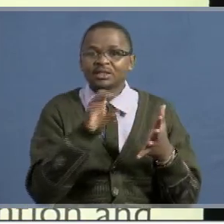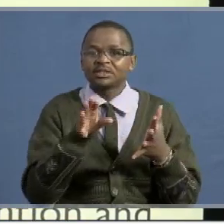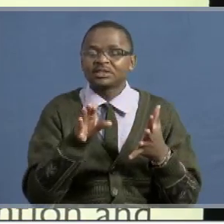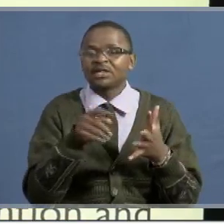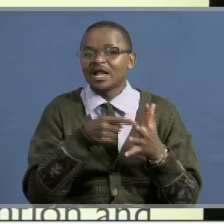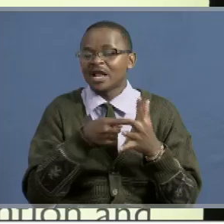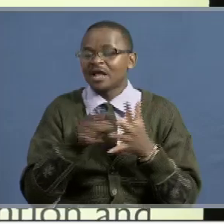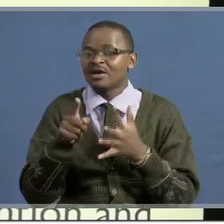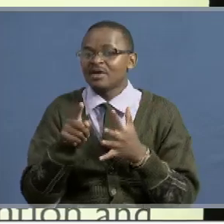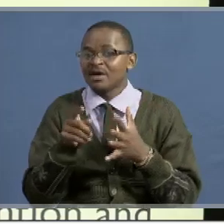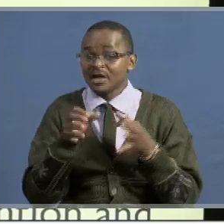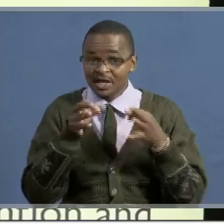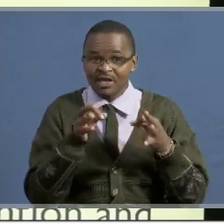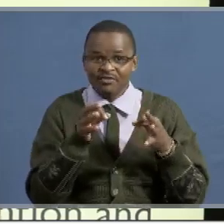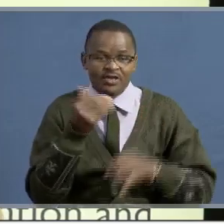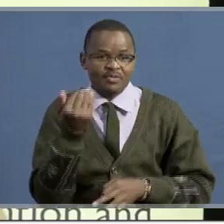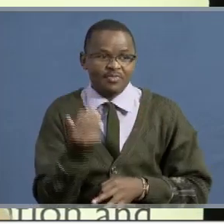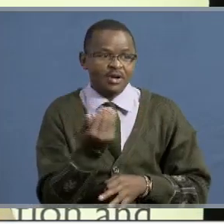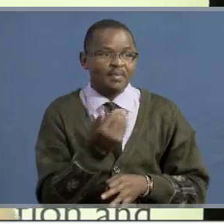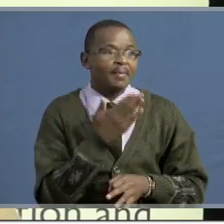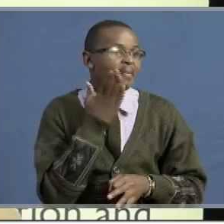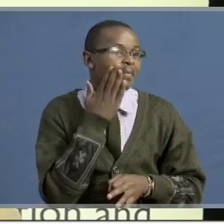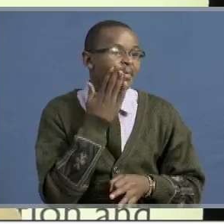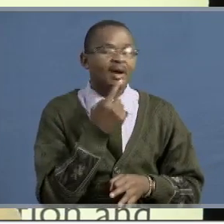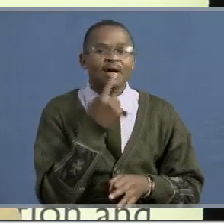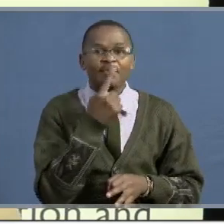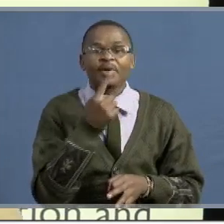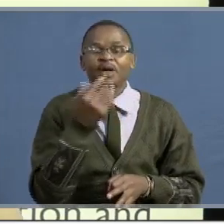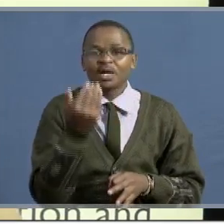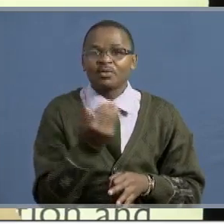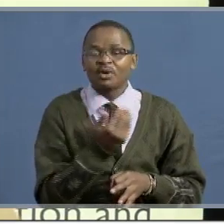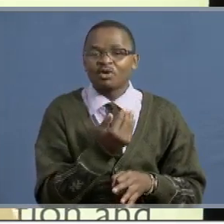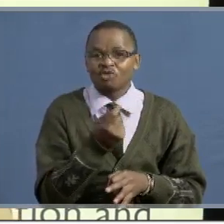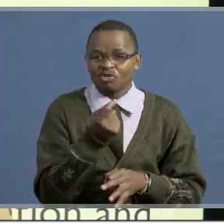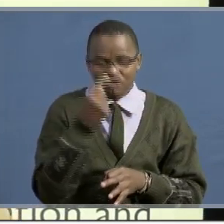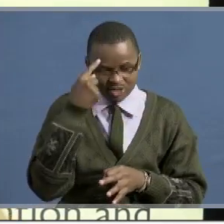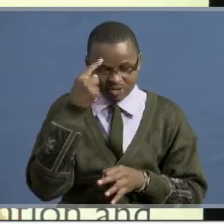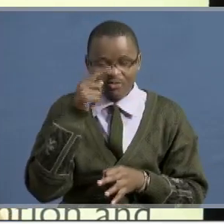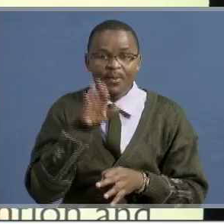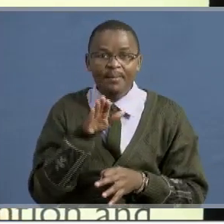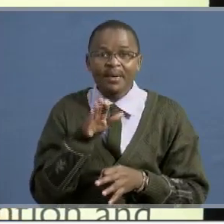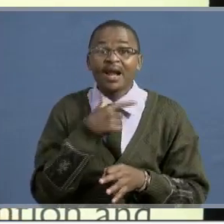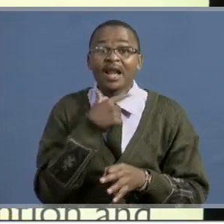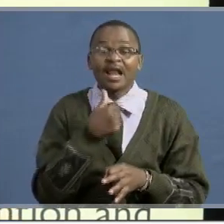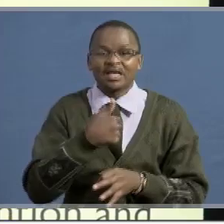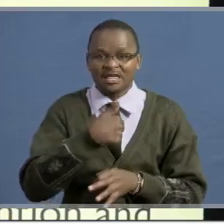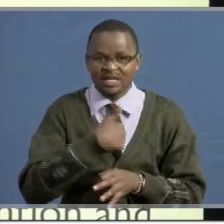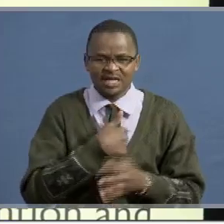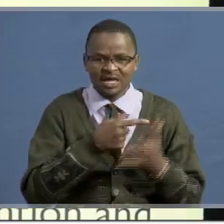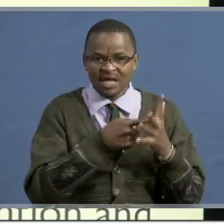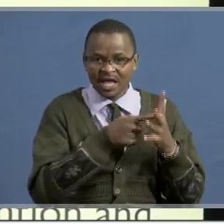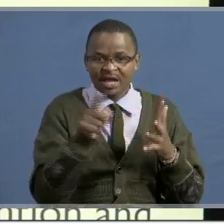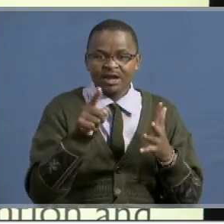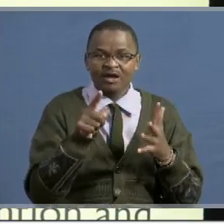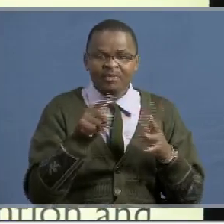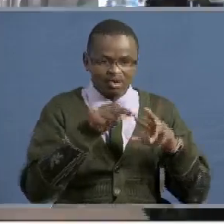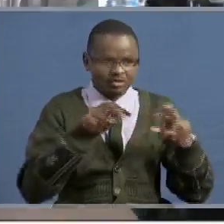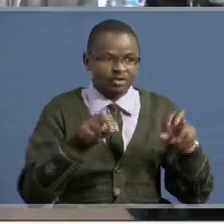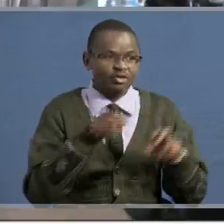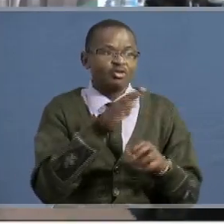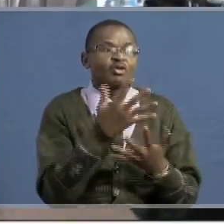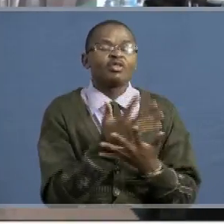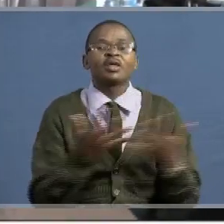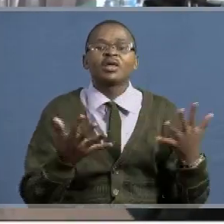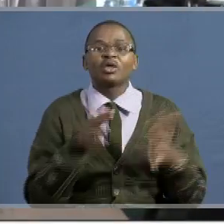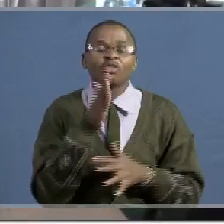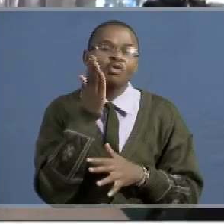aende. Ama kama ni msichana, mama anaambia mtoto wake msichana, wewe ni mwanamke kama mimi. Kwa hivyo wewe toka, enda ujitafutie. Hawa